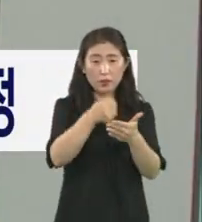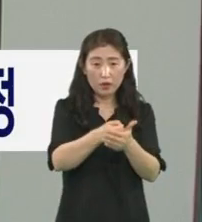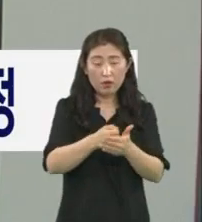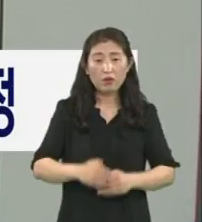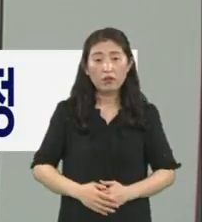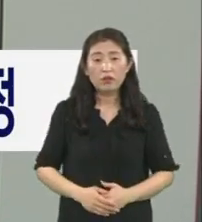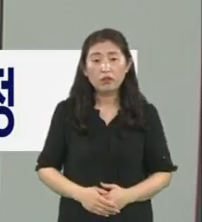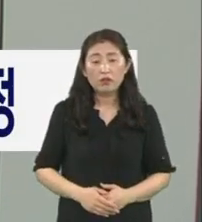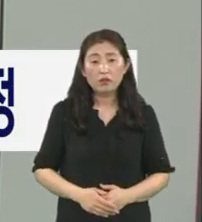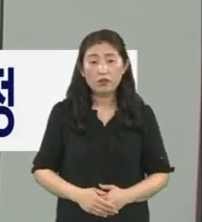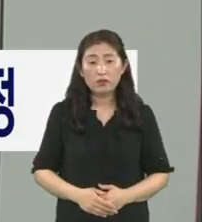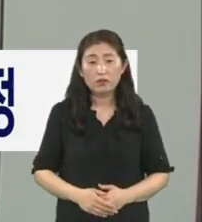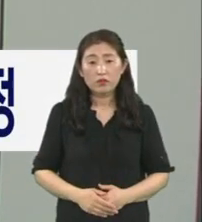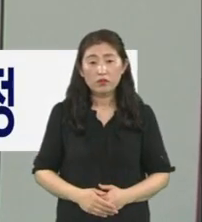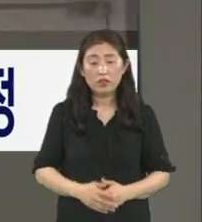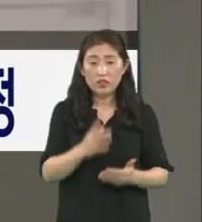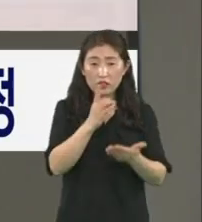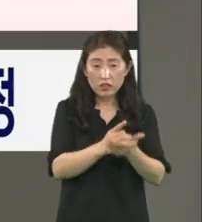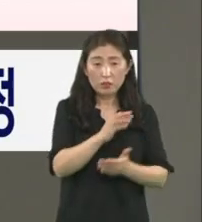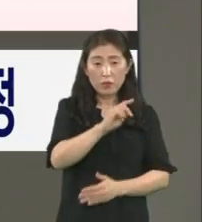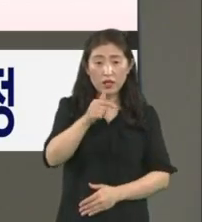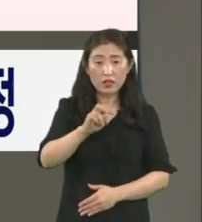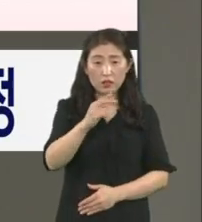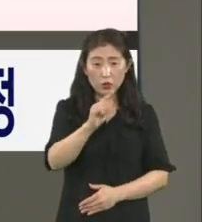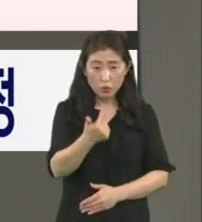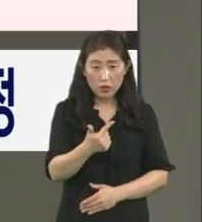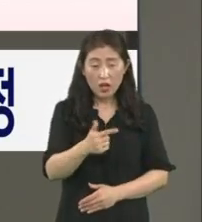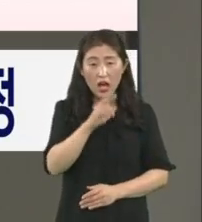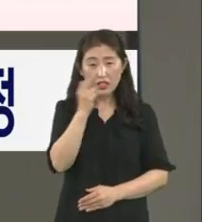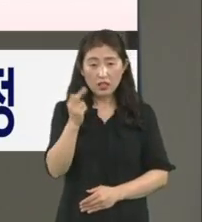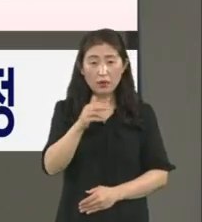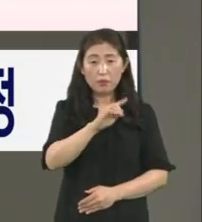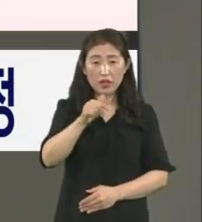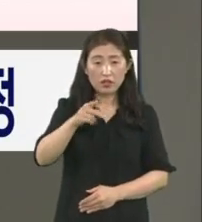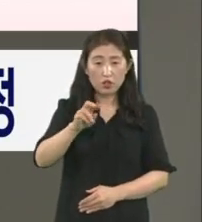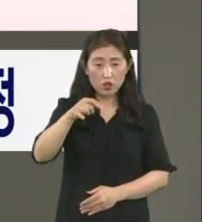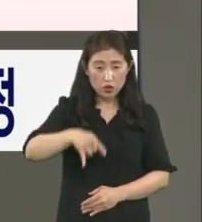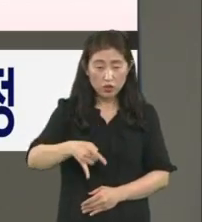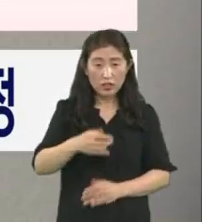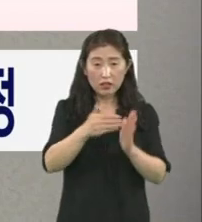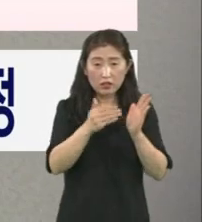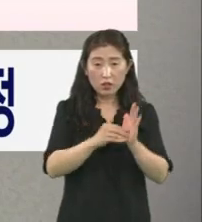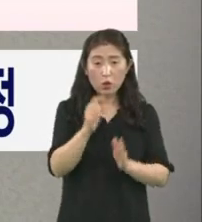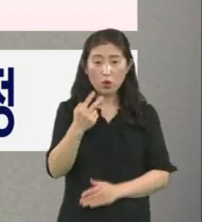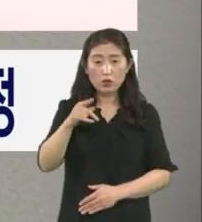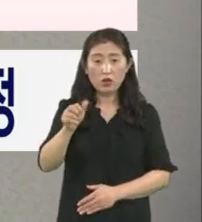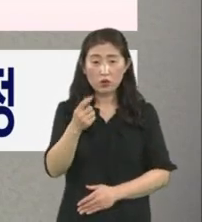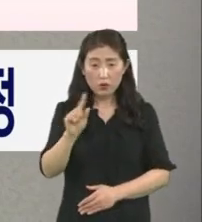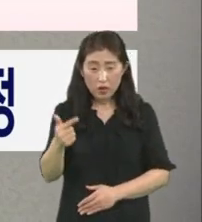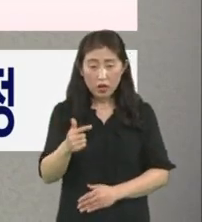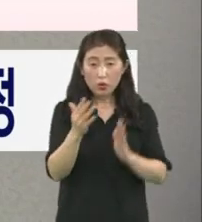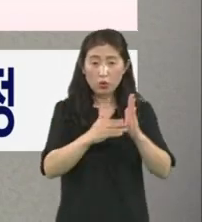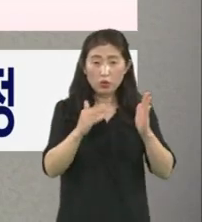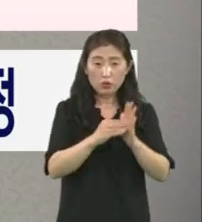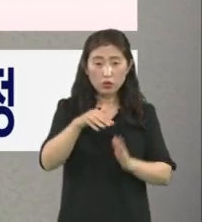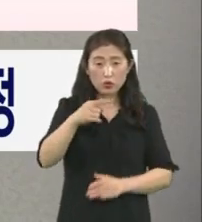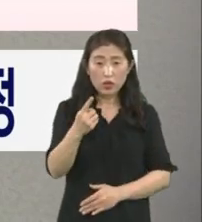확정했습니다. 선거구별로는 천안시 박산동, 아산시 박경귀, 당진시 오성환,